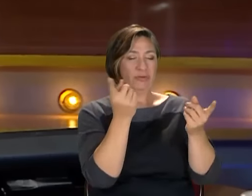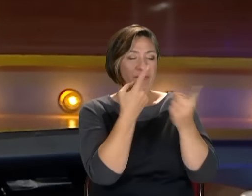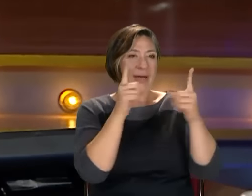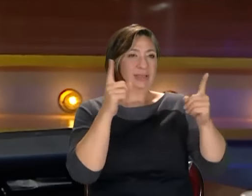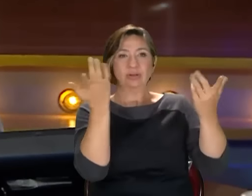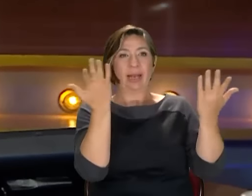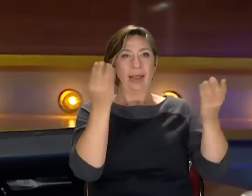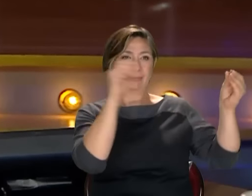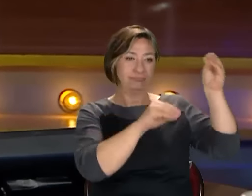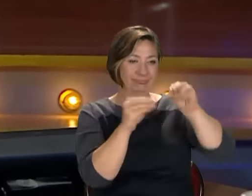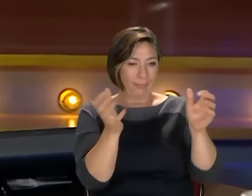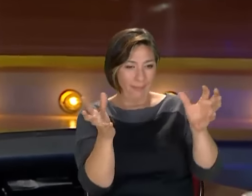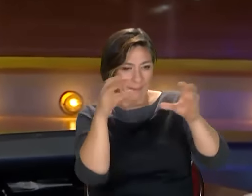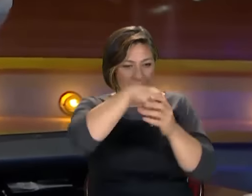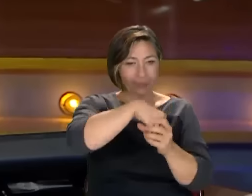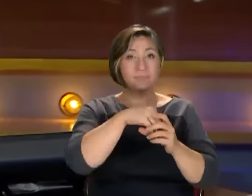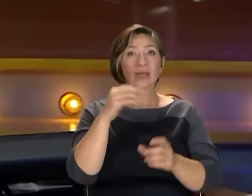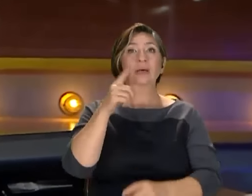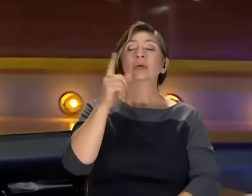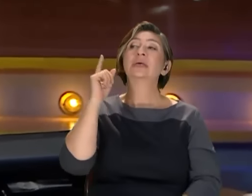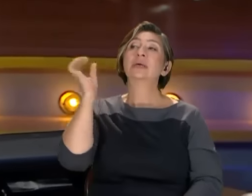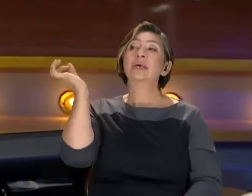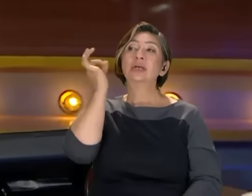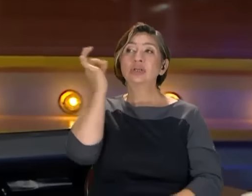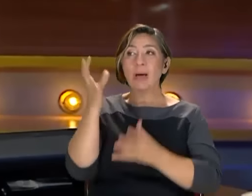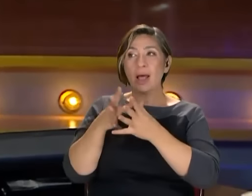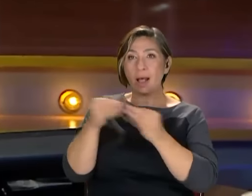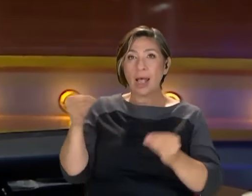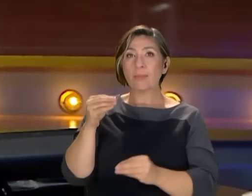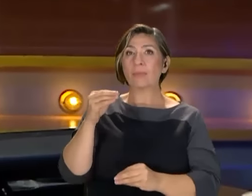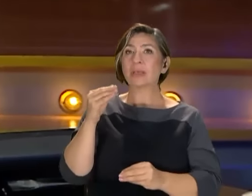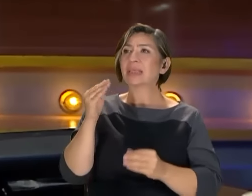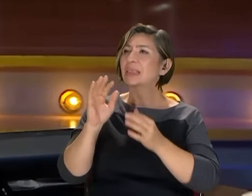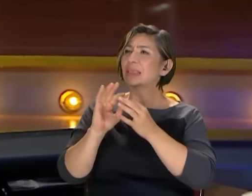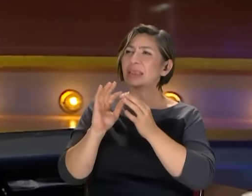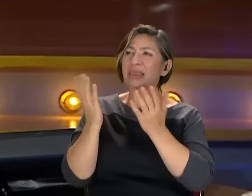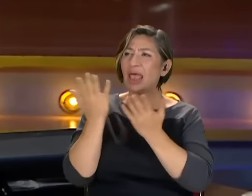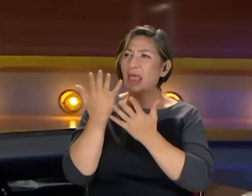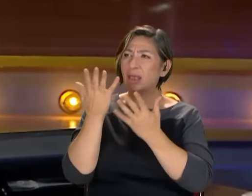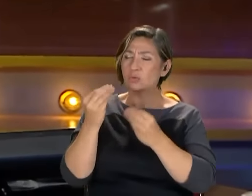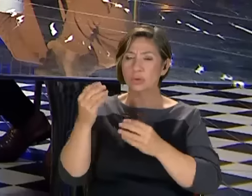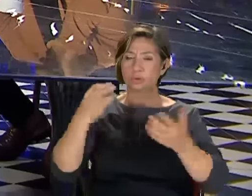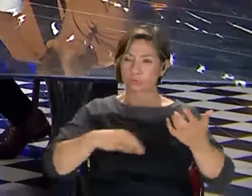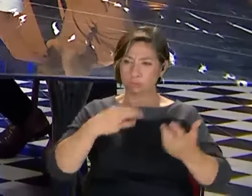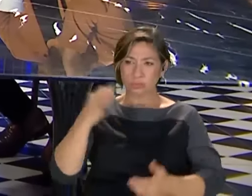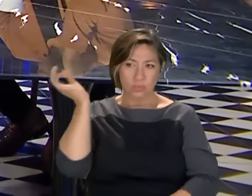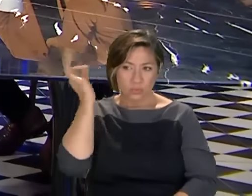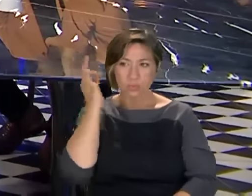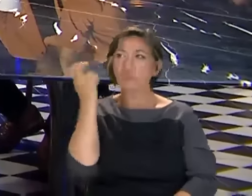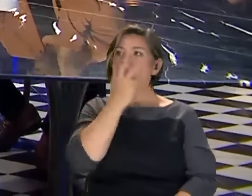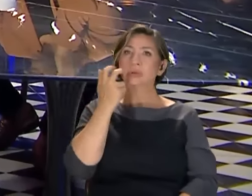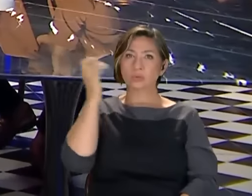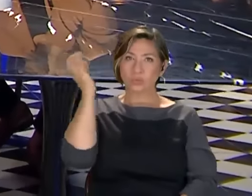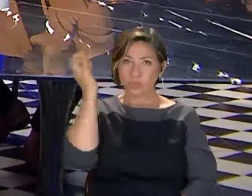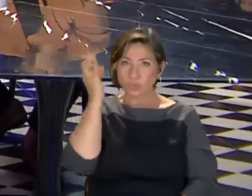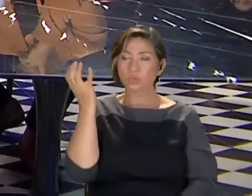Peki. Yani bu işitme kaybı neye neden oluyor? Enstrümanları duyuyorsunuz, müziği